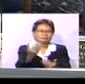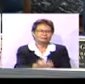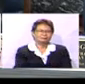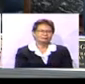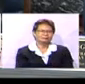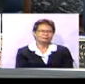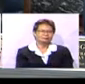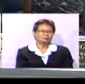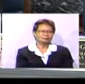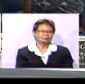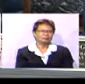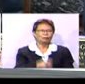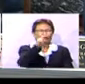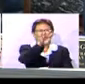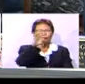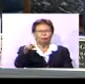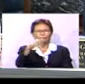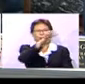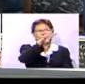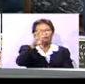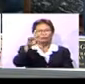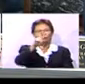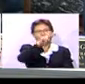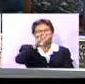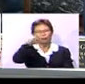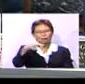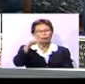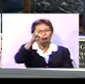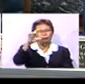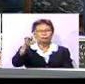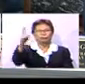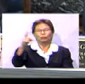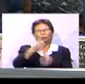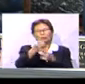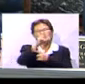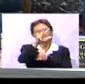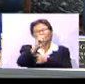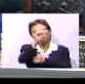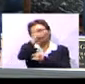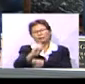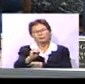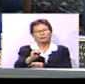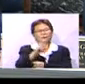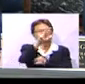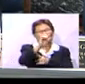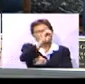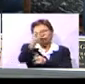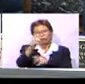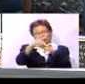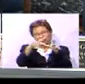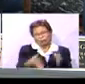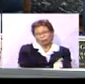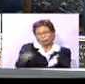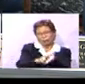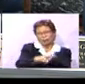Daripada jumlah ini sebanyak 24,701 ataupun 30%. 30% daripada peserta telah mula melaporkan